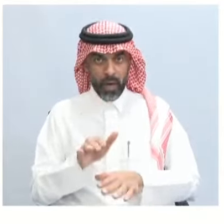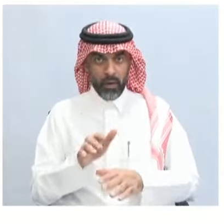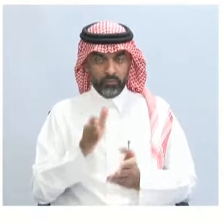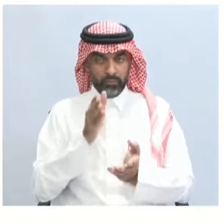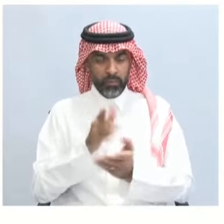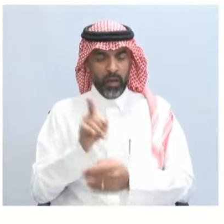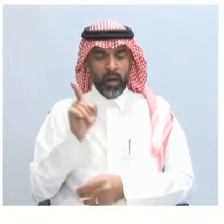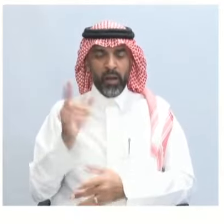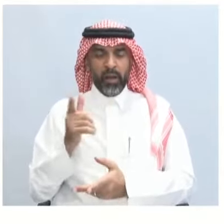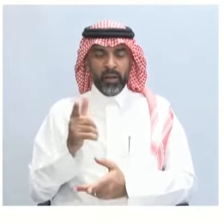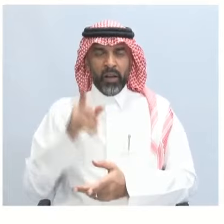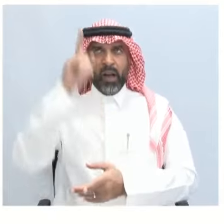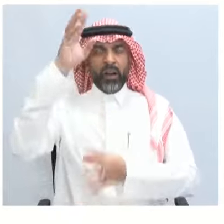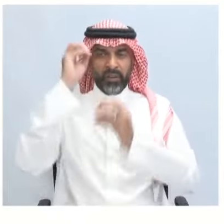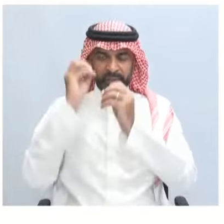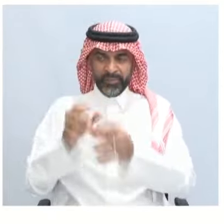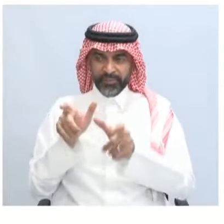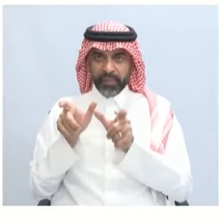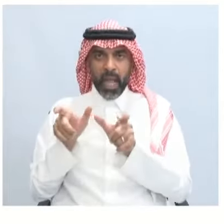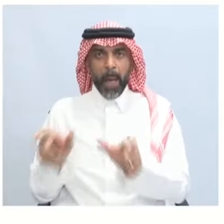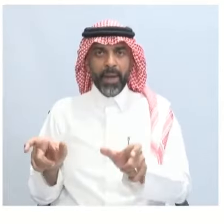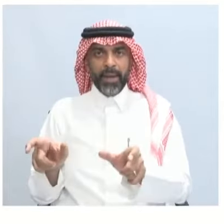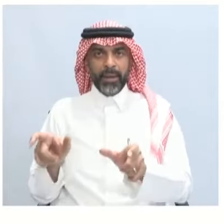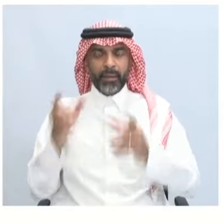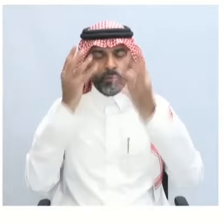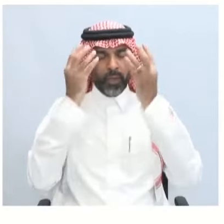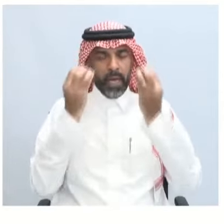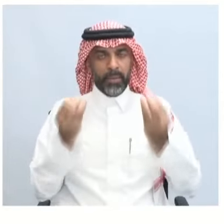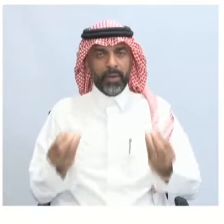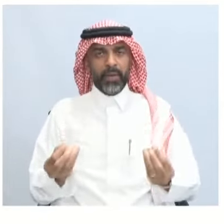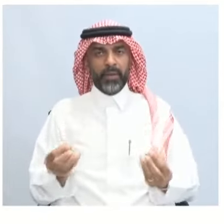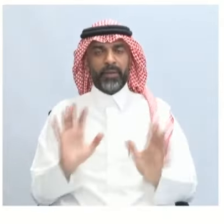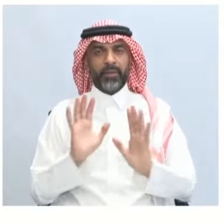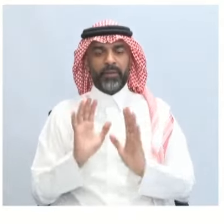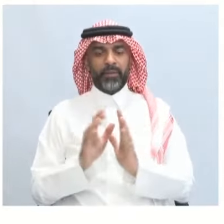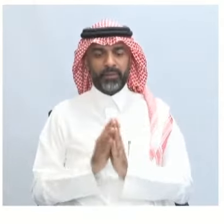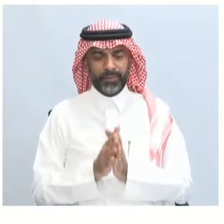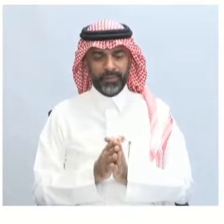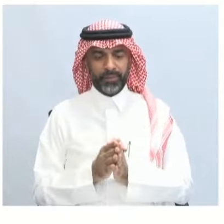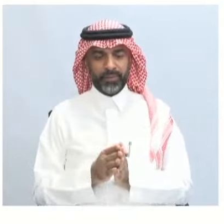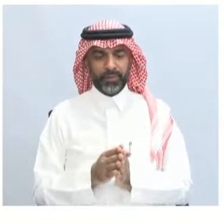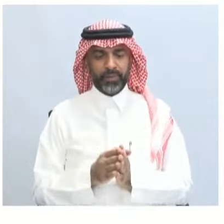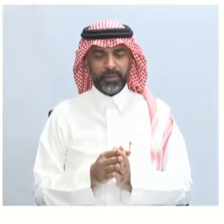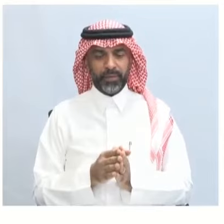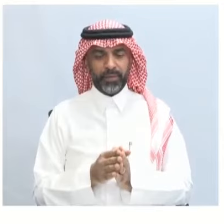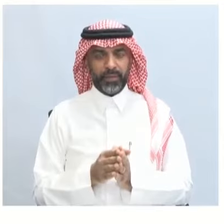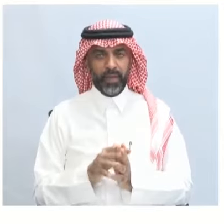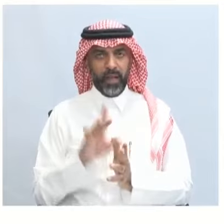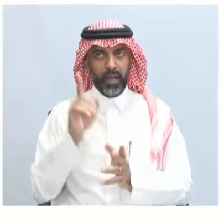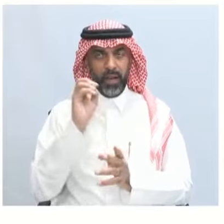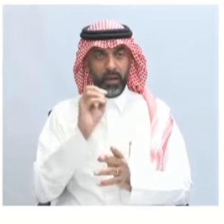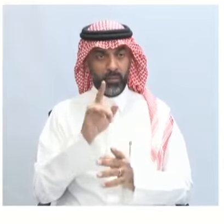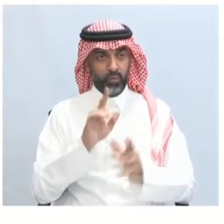اولئك اولئك لهم الامن وهم مهتدون فوعد بامرين الله جل